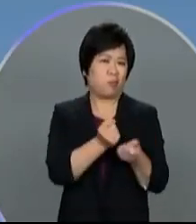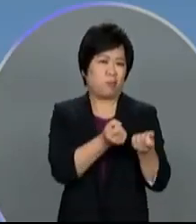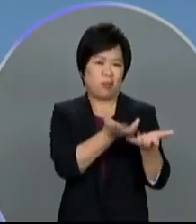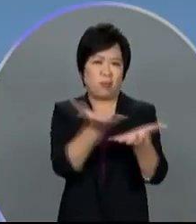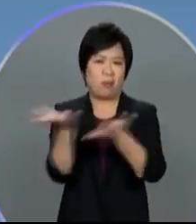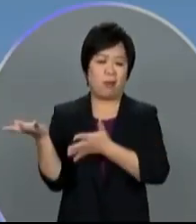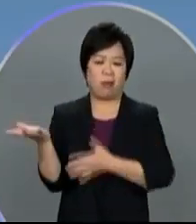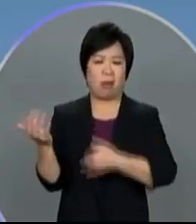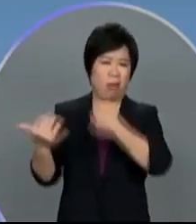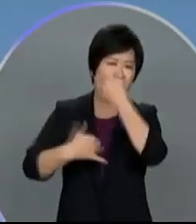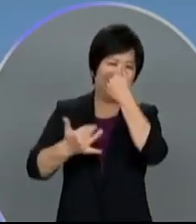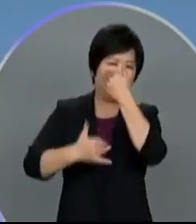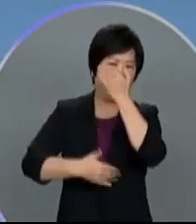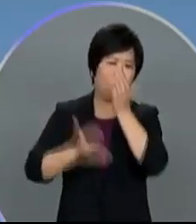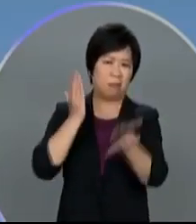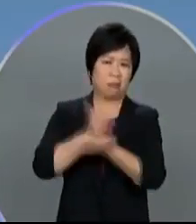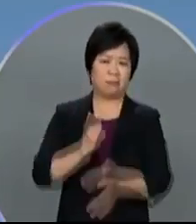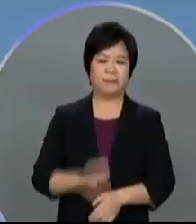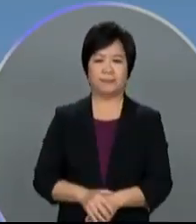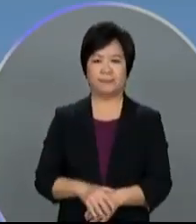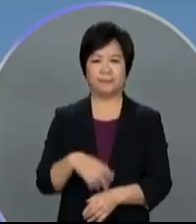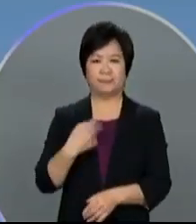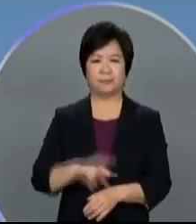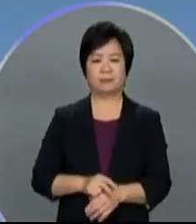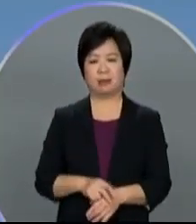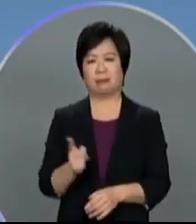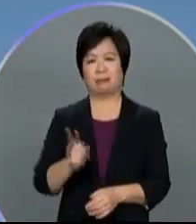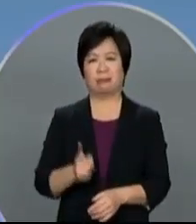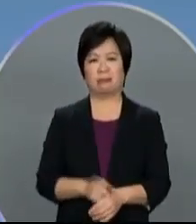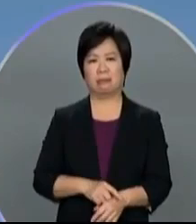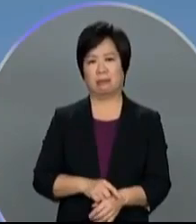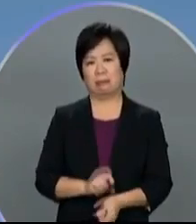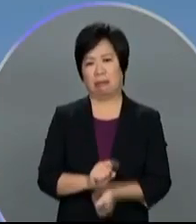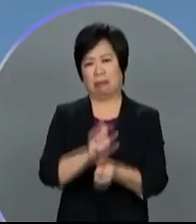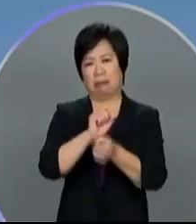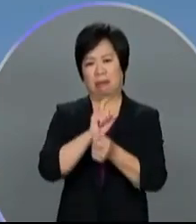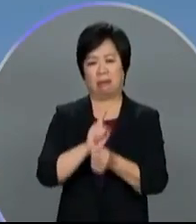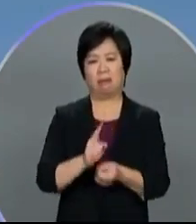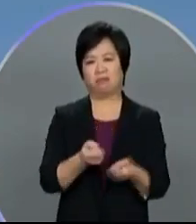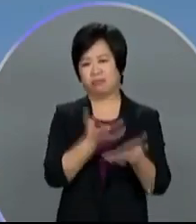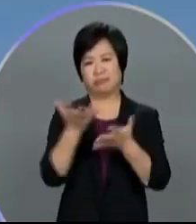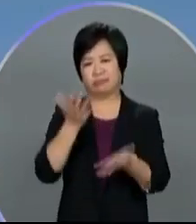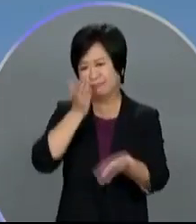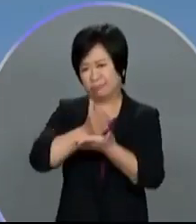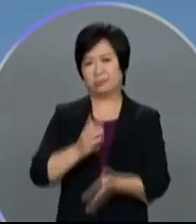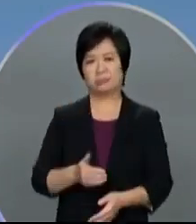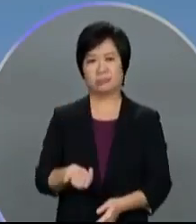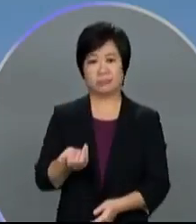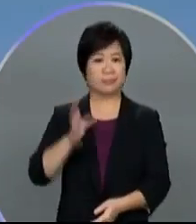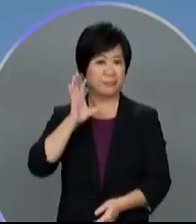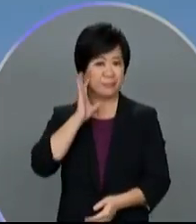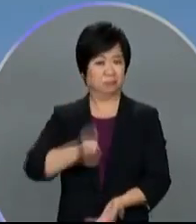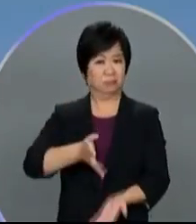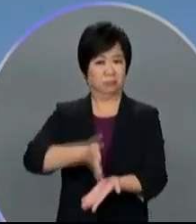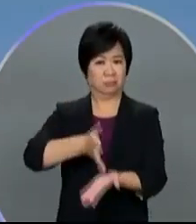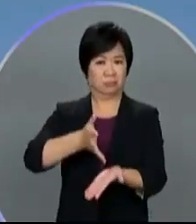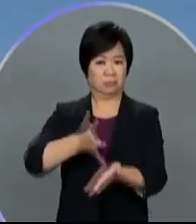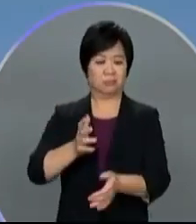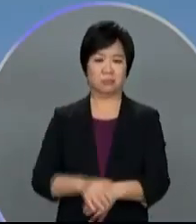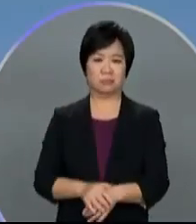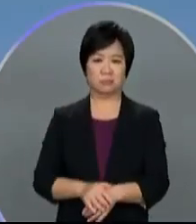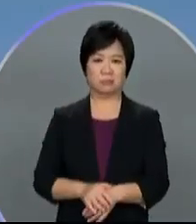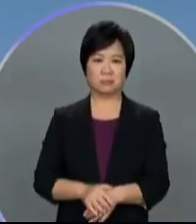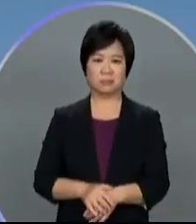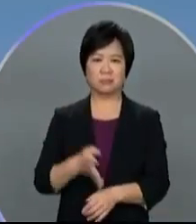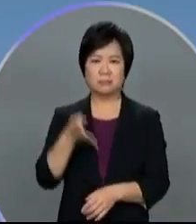不要再抹黑，不要再信口开河。可是我听完了他刚才的申论跟